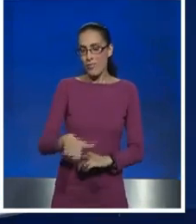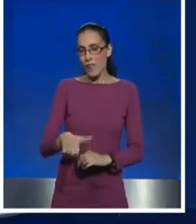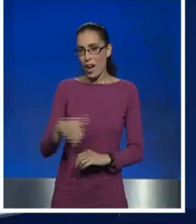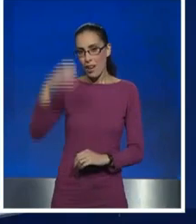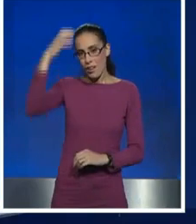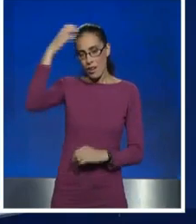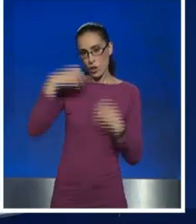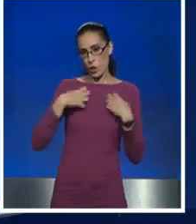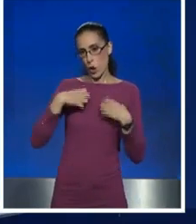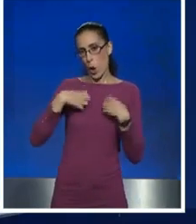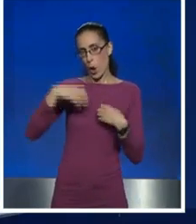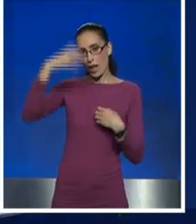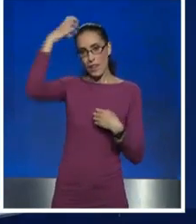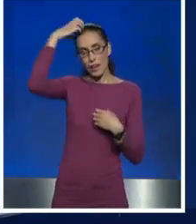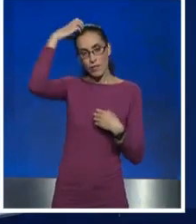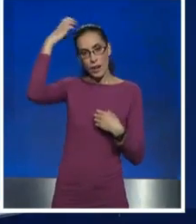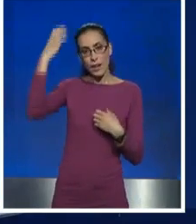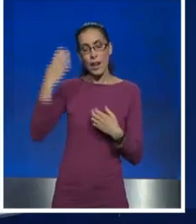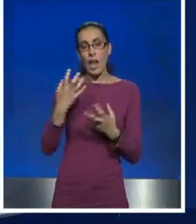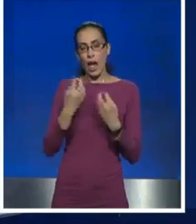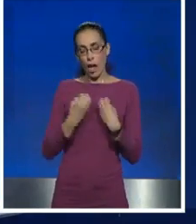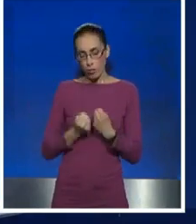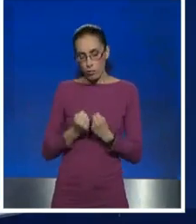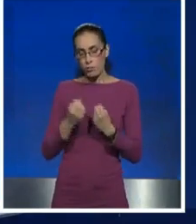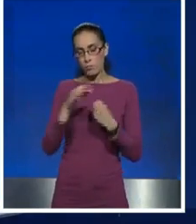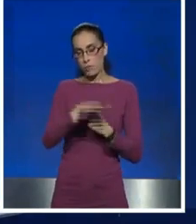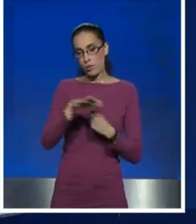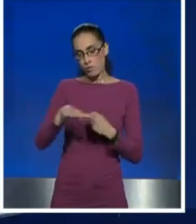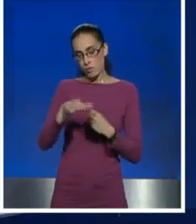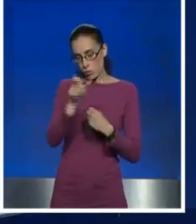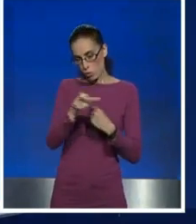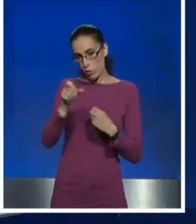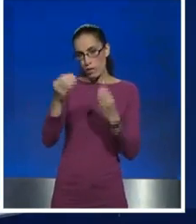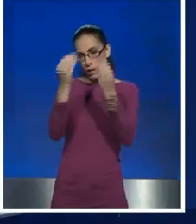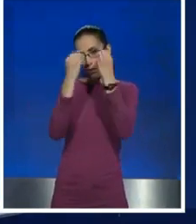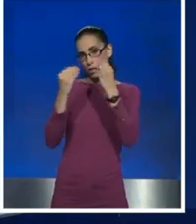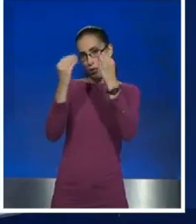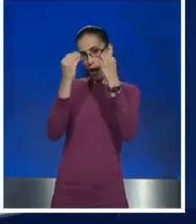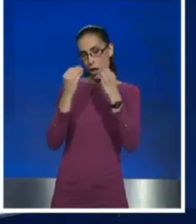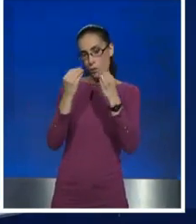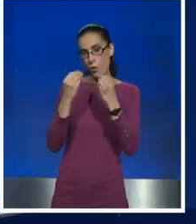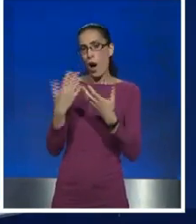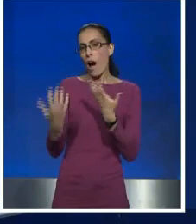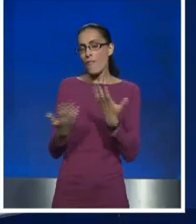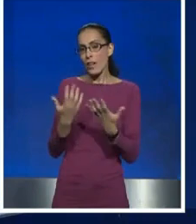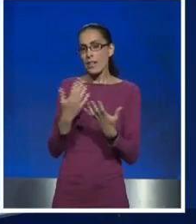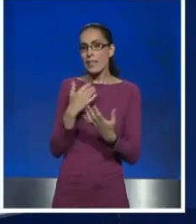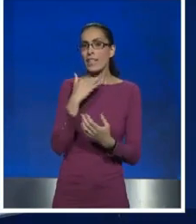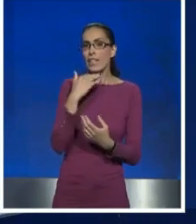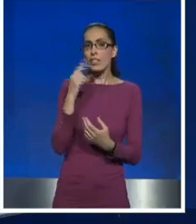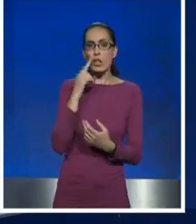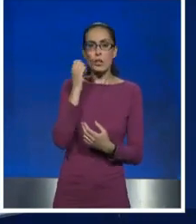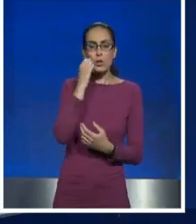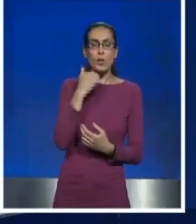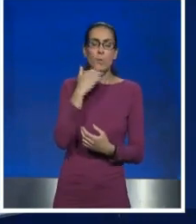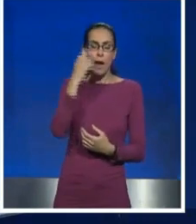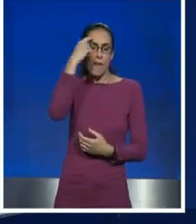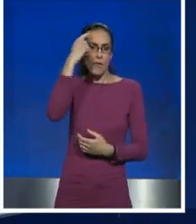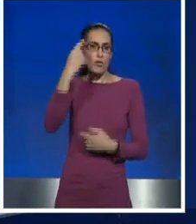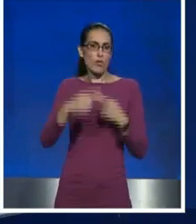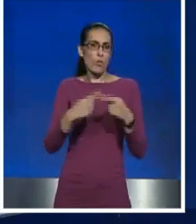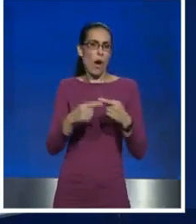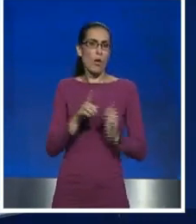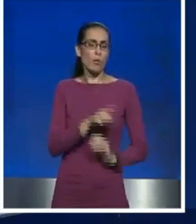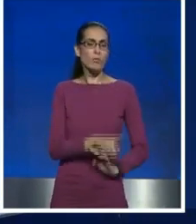qegħdin jitalmu affarijiet mingħajr ma l-ġenituri jafu jew taw il-kunsens tagħhom u kontra t-twemmin tagħhom.